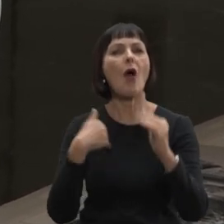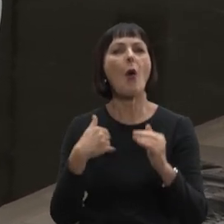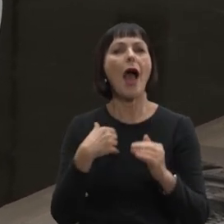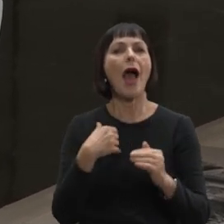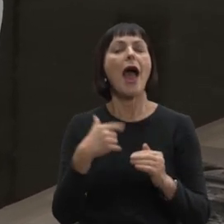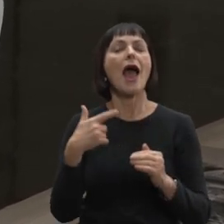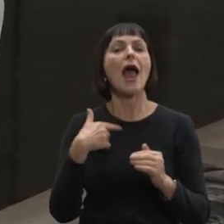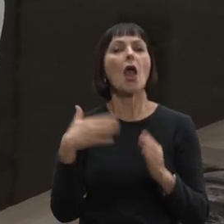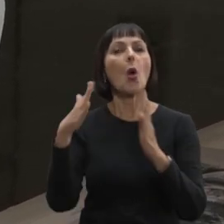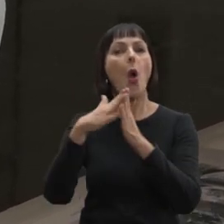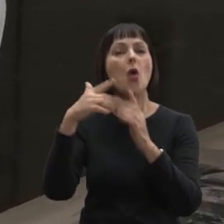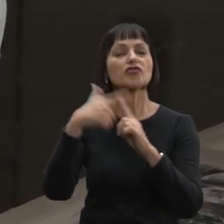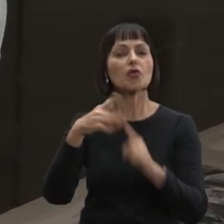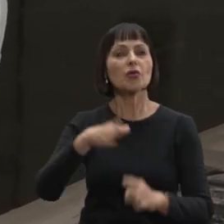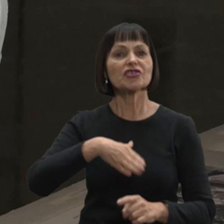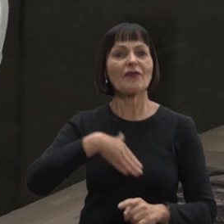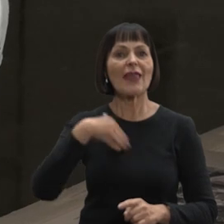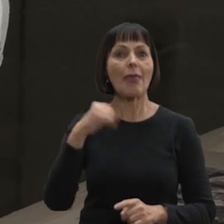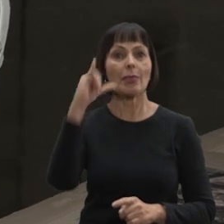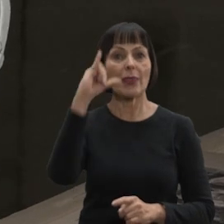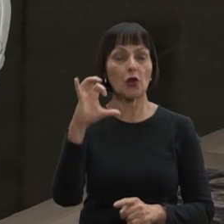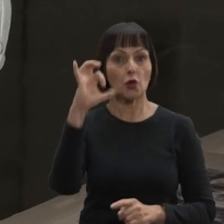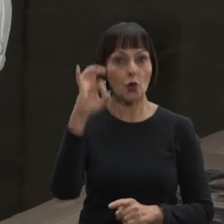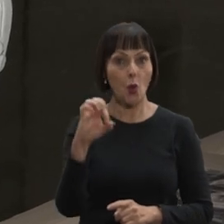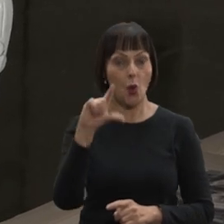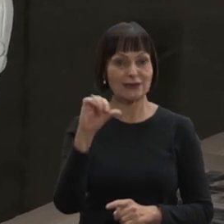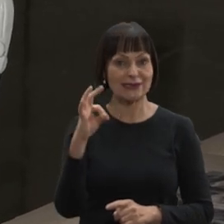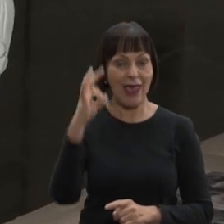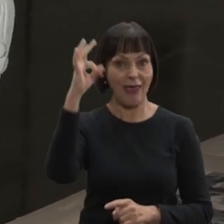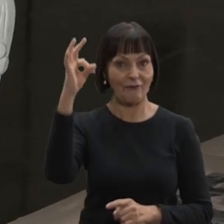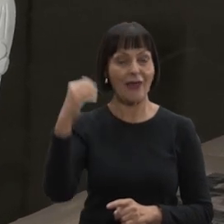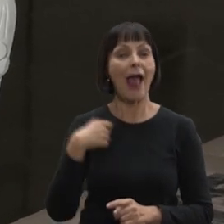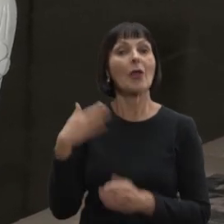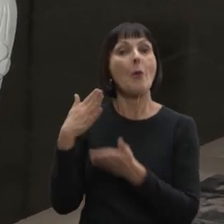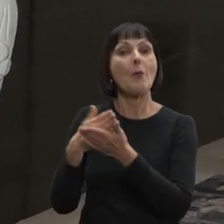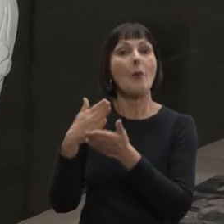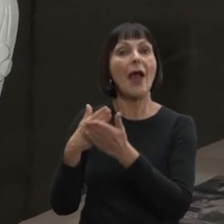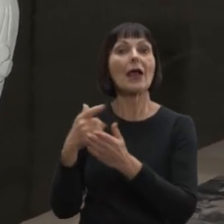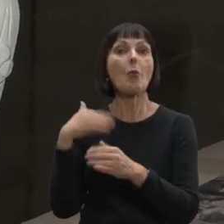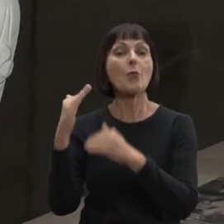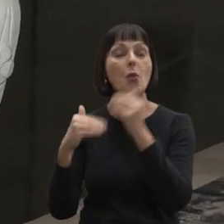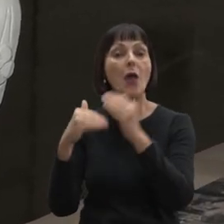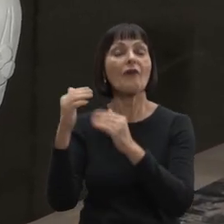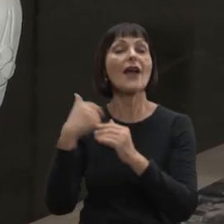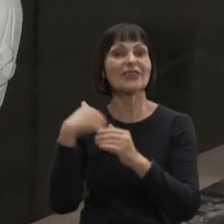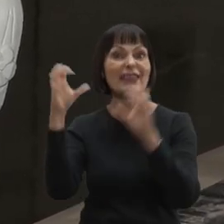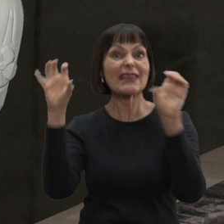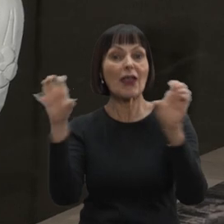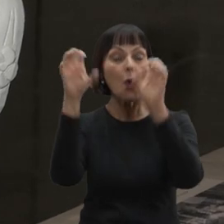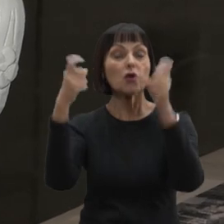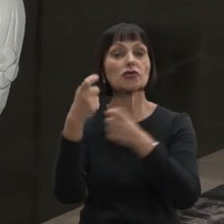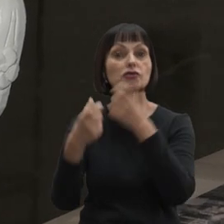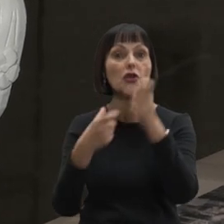z wybudowaniem przez hetmana kościoła świętego Józefa, który Smuglewicz, pomocnik Czechowicza,